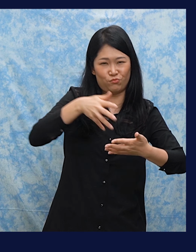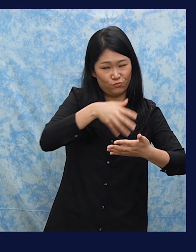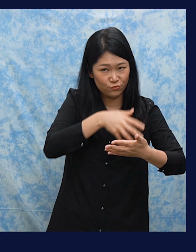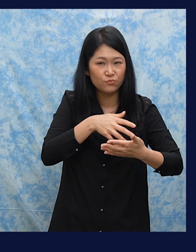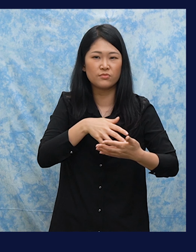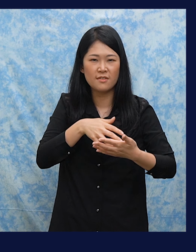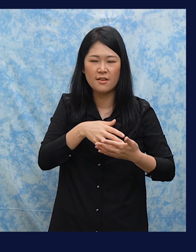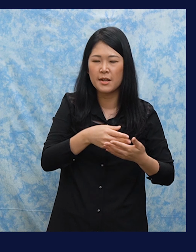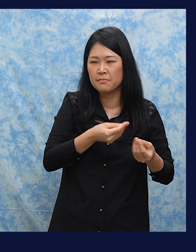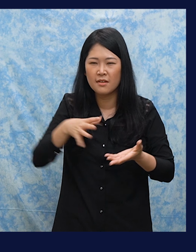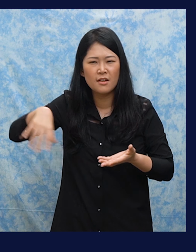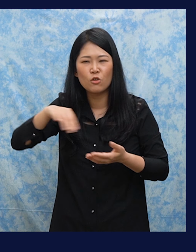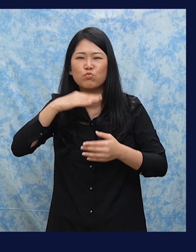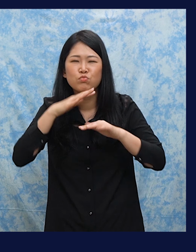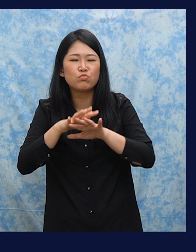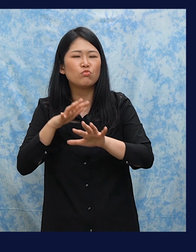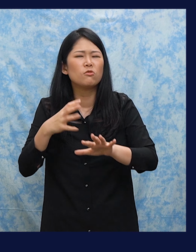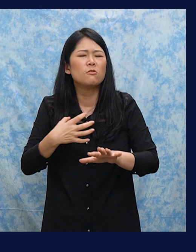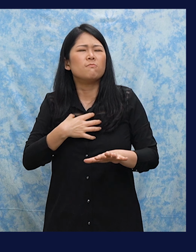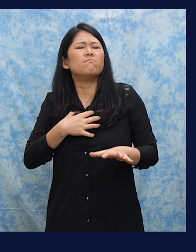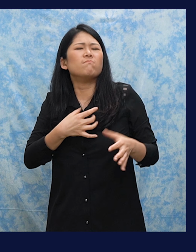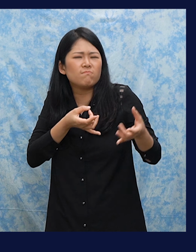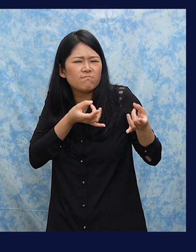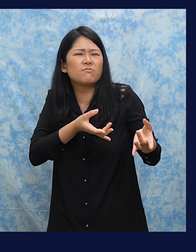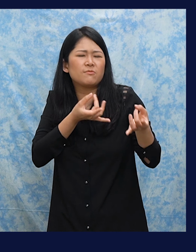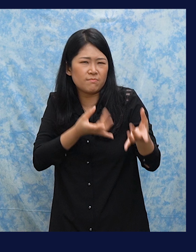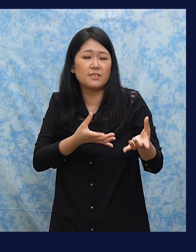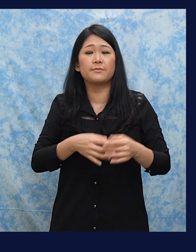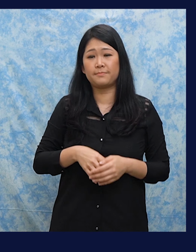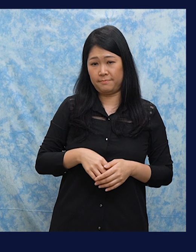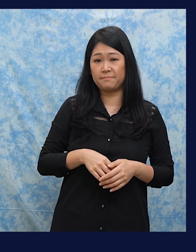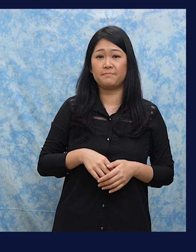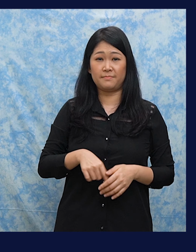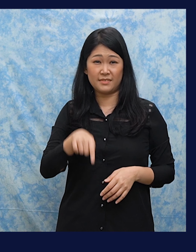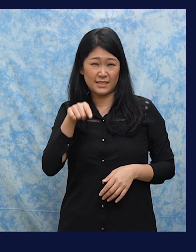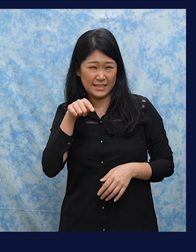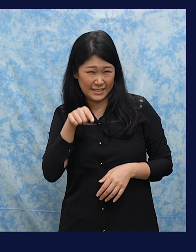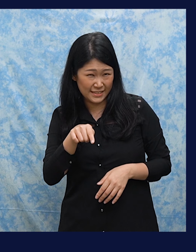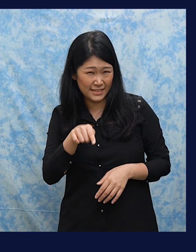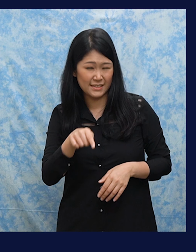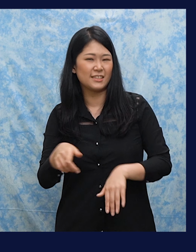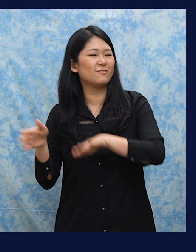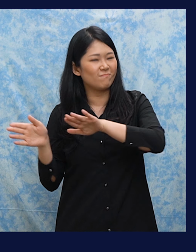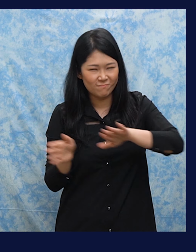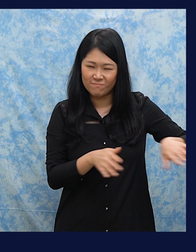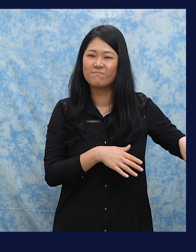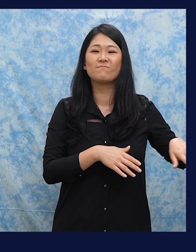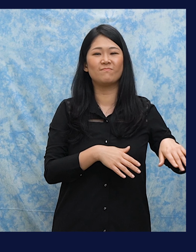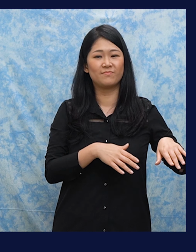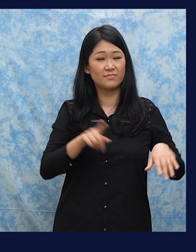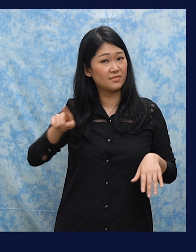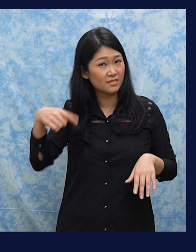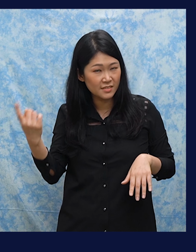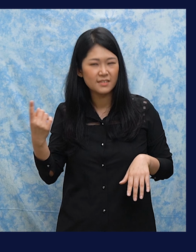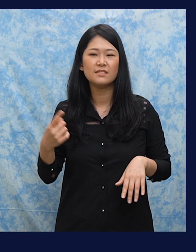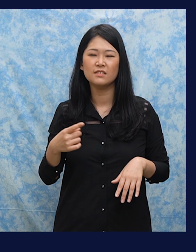唱出一些圣诗，而这个时候就可以吸引到听众他们有更强的共鸣感。除